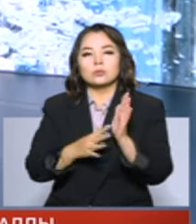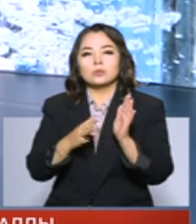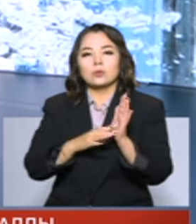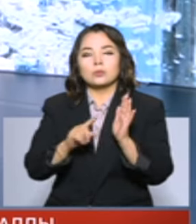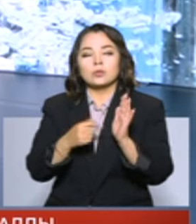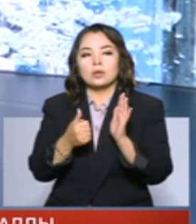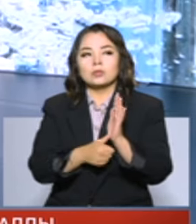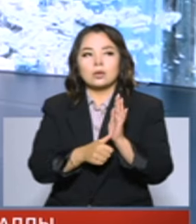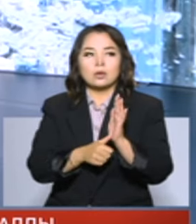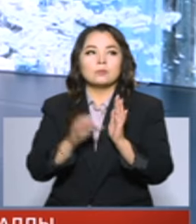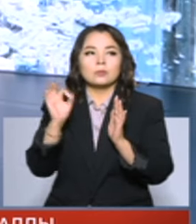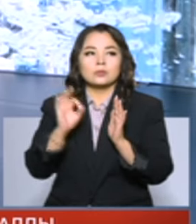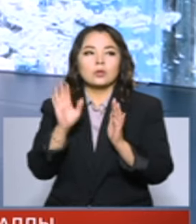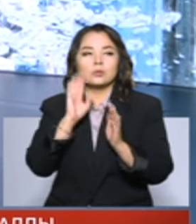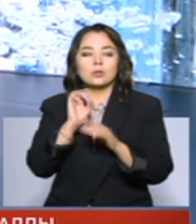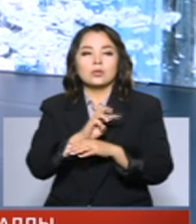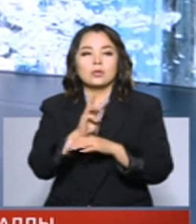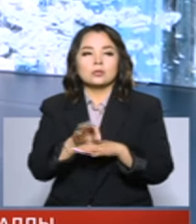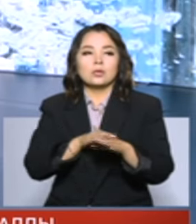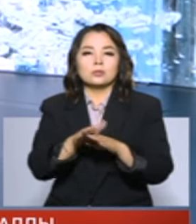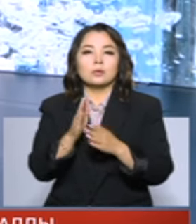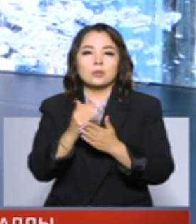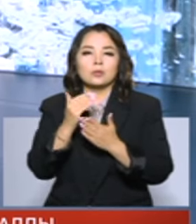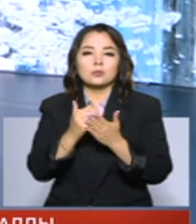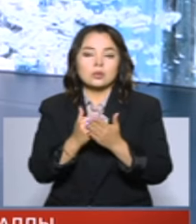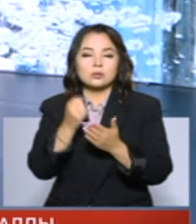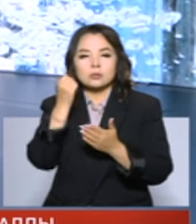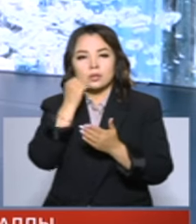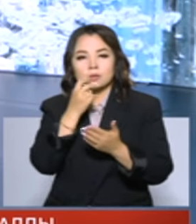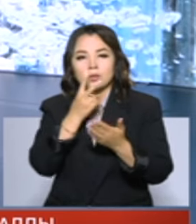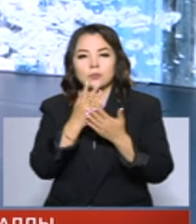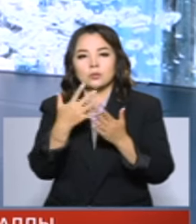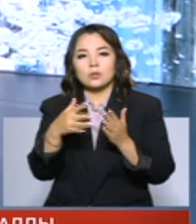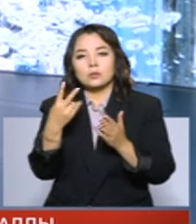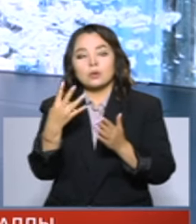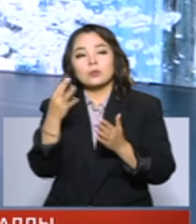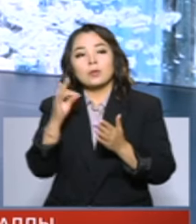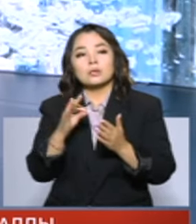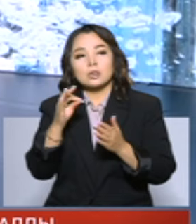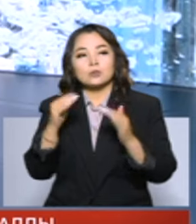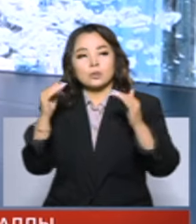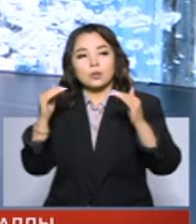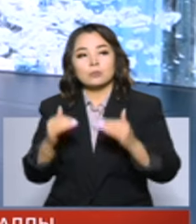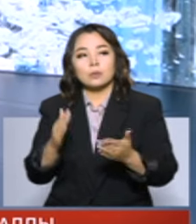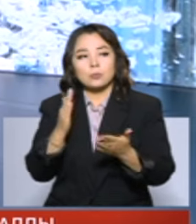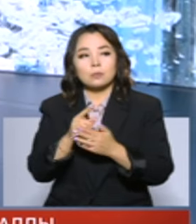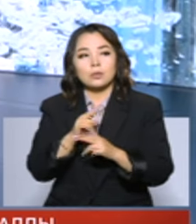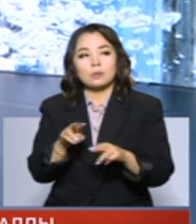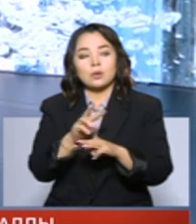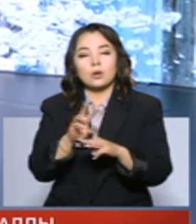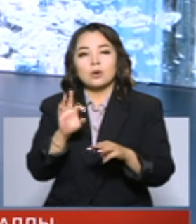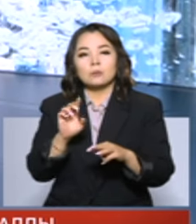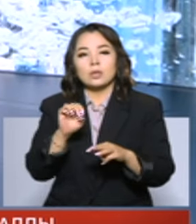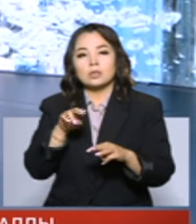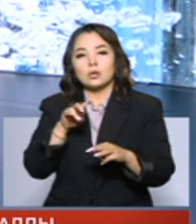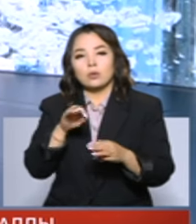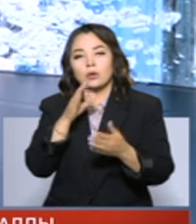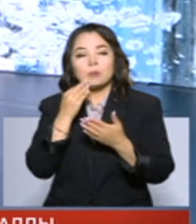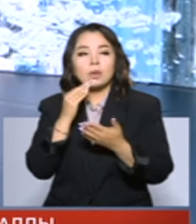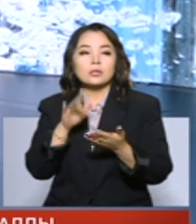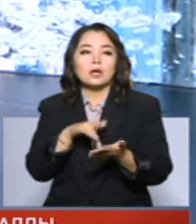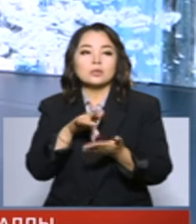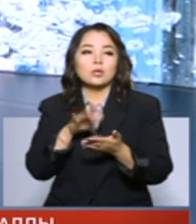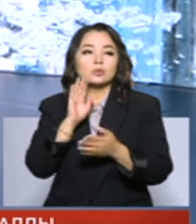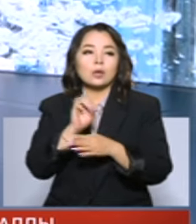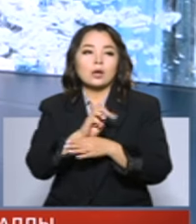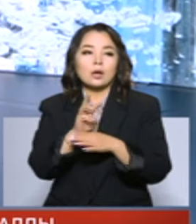99,6% орталық сумен қамтылады. Ал желілердің тозуы шамамен 54%-ға дейін төмендемек. Премьер-министр Олжас Бектенов Алматы қаласын